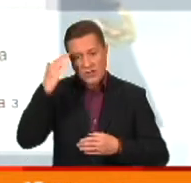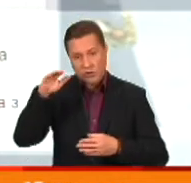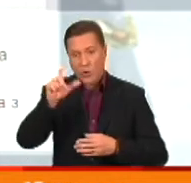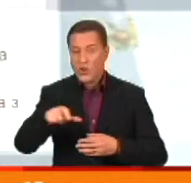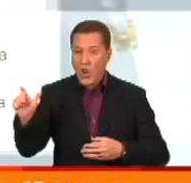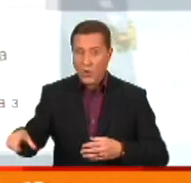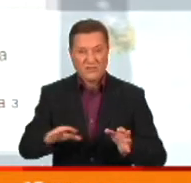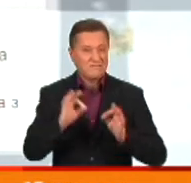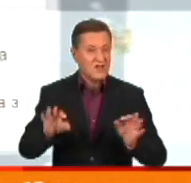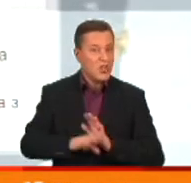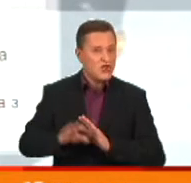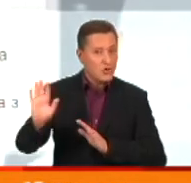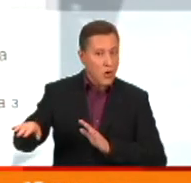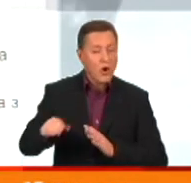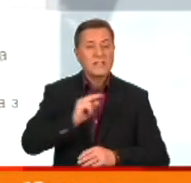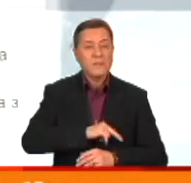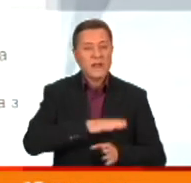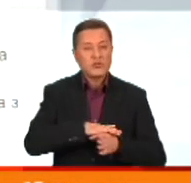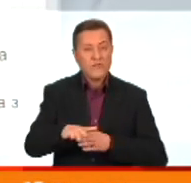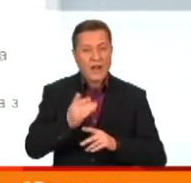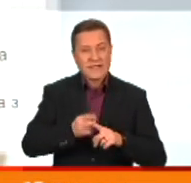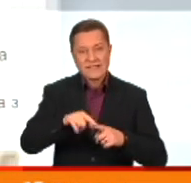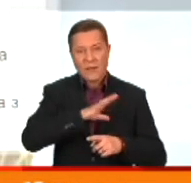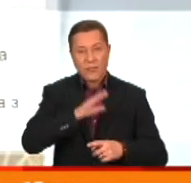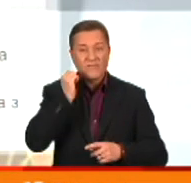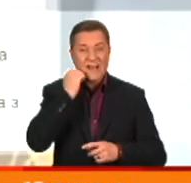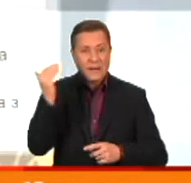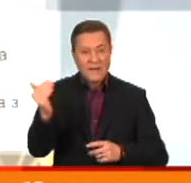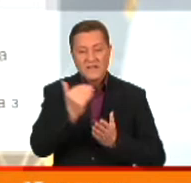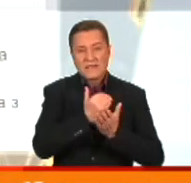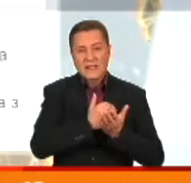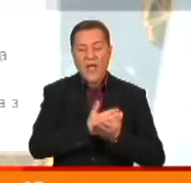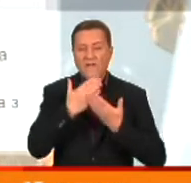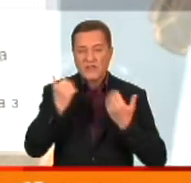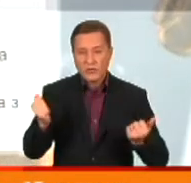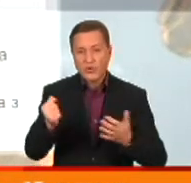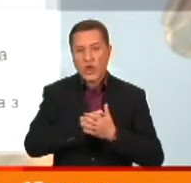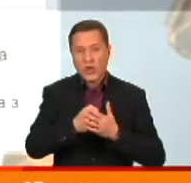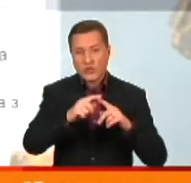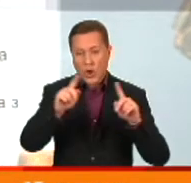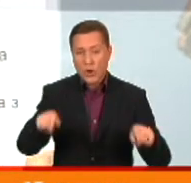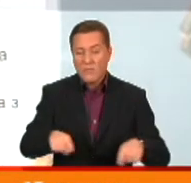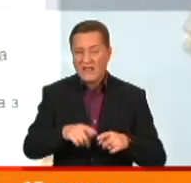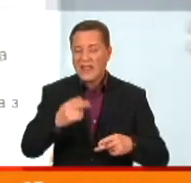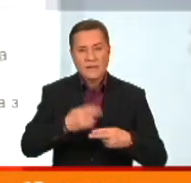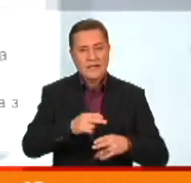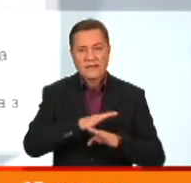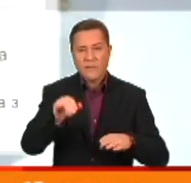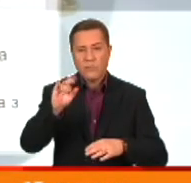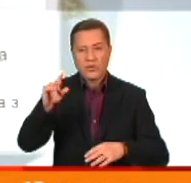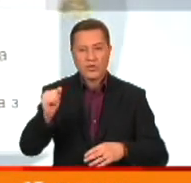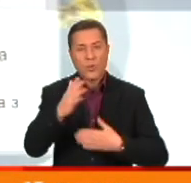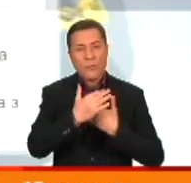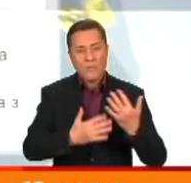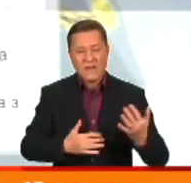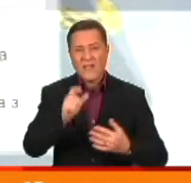люди. І нічого, спрацювало, бо то був кремлівський сценарій. Відсутність особистої челобітної не завадила Путіну помилувати Надію.